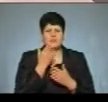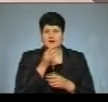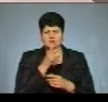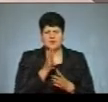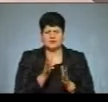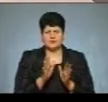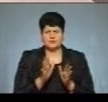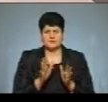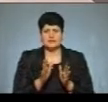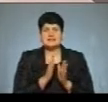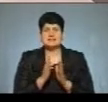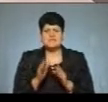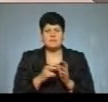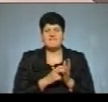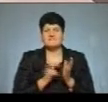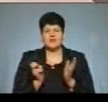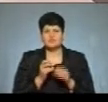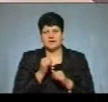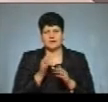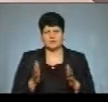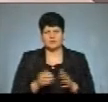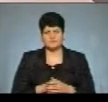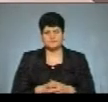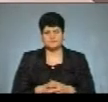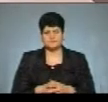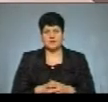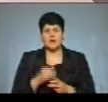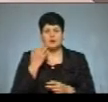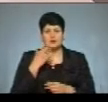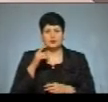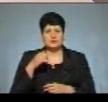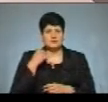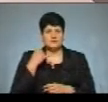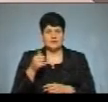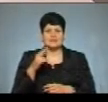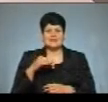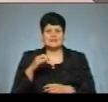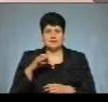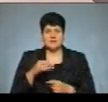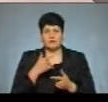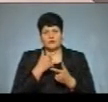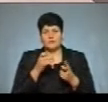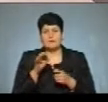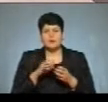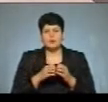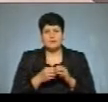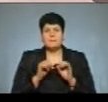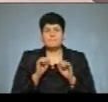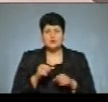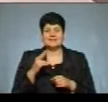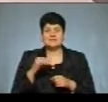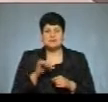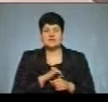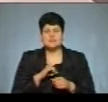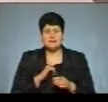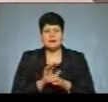їх система не виключить, так сказати. Скажіть, коли людина телефонує до диспетчера, повідомляє про проблему, чи може диспетчер